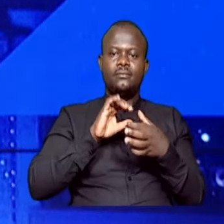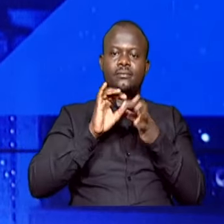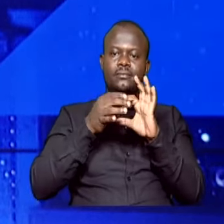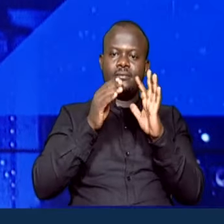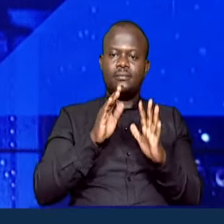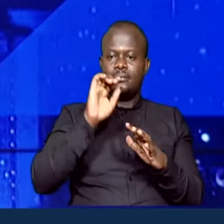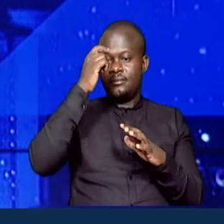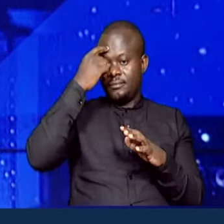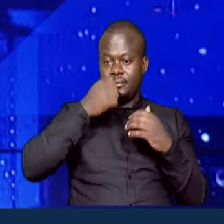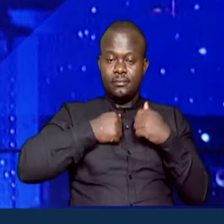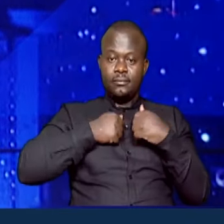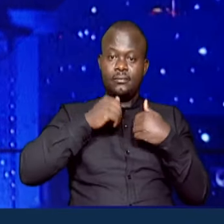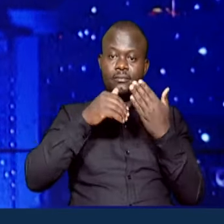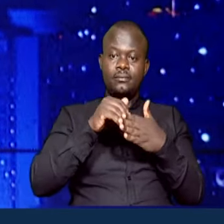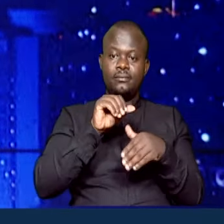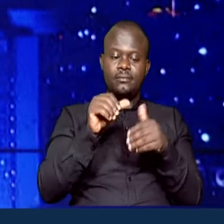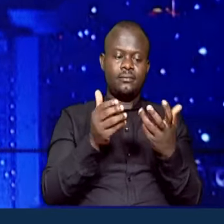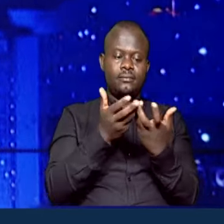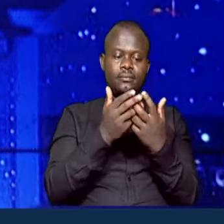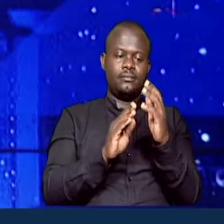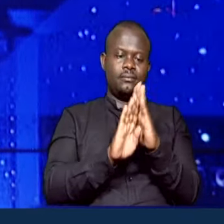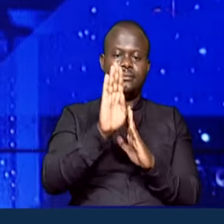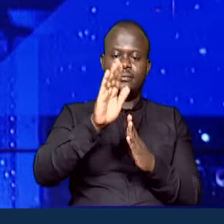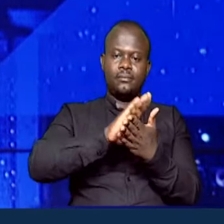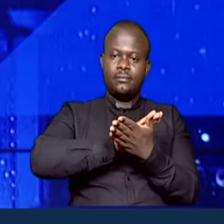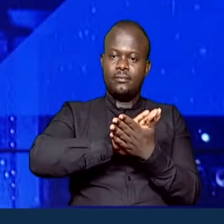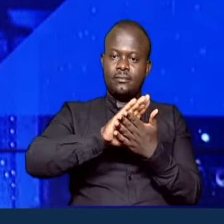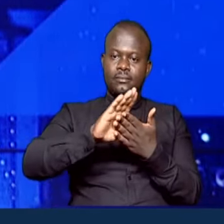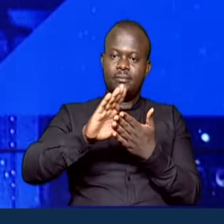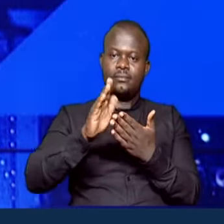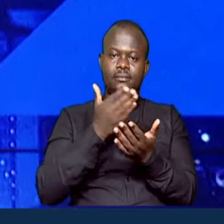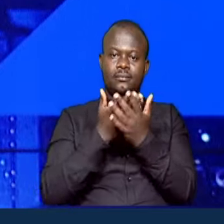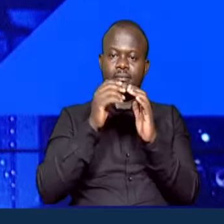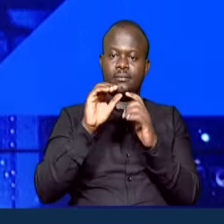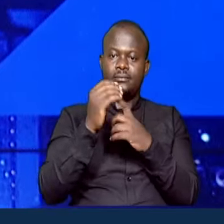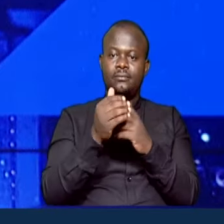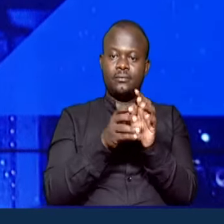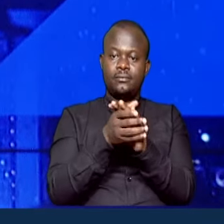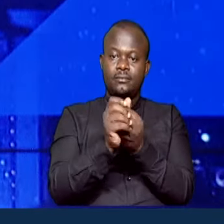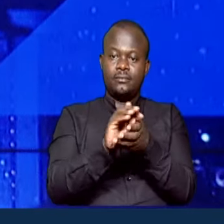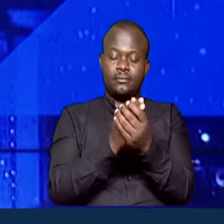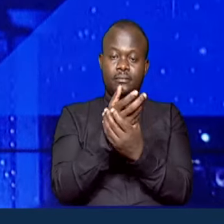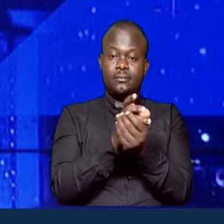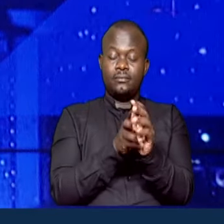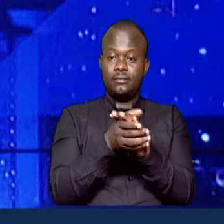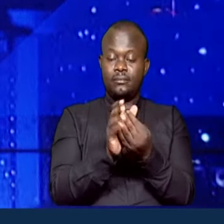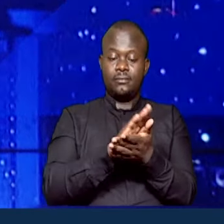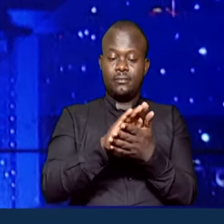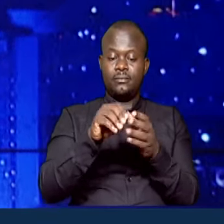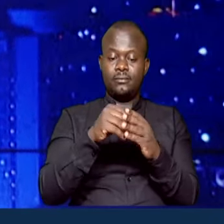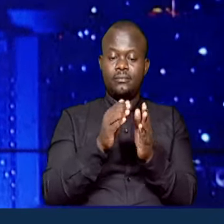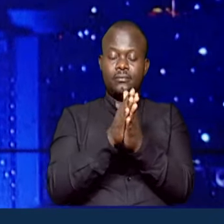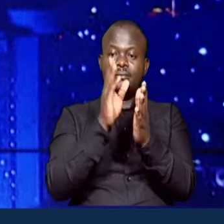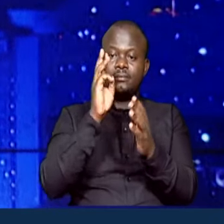abafatanyabikorwa ba Leta y'u Rwanda mu bijyanye no guteza imbere isuku n'isukura barasaba ko umuco wo gukaraba intoki ndetse n'isuku muri rusange